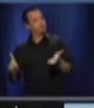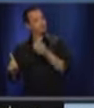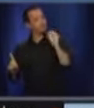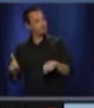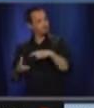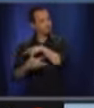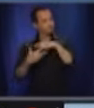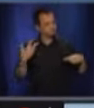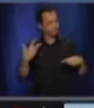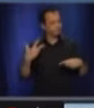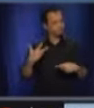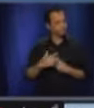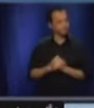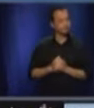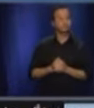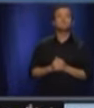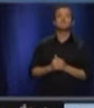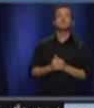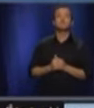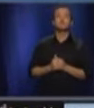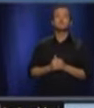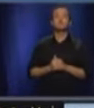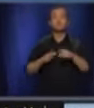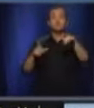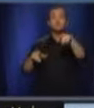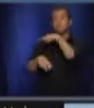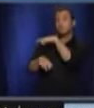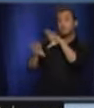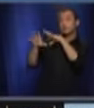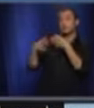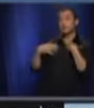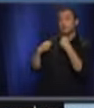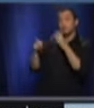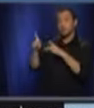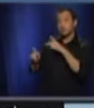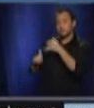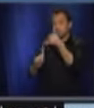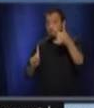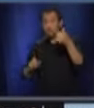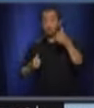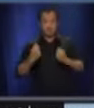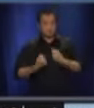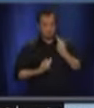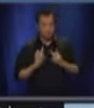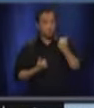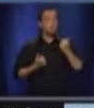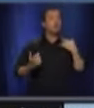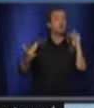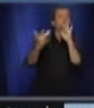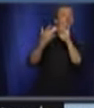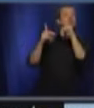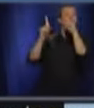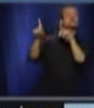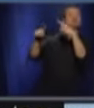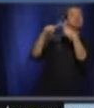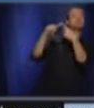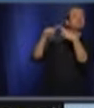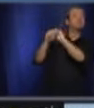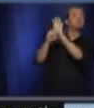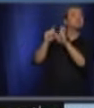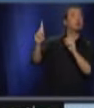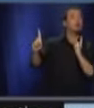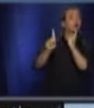positif, si on vous a appelé ou si vous avez des symptômes. Parce que je pense qu'on doit vous